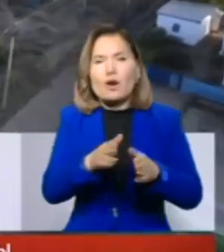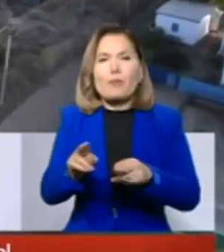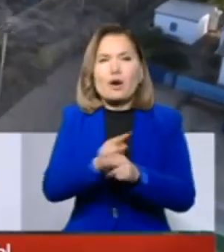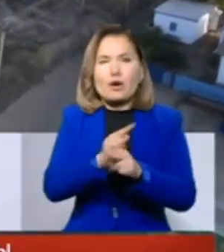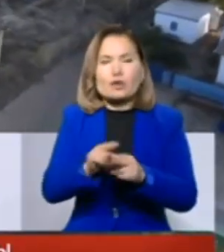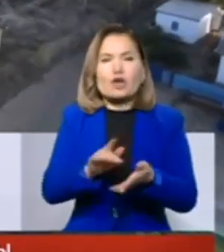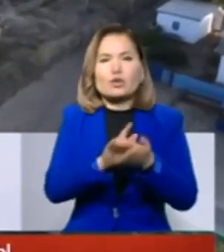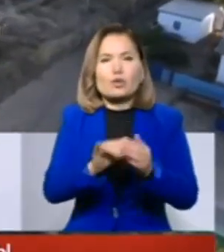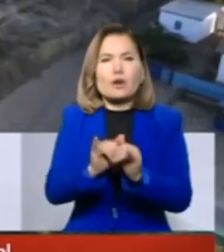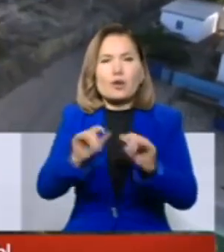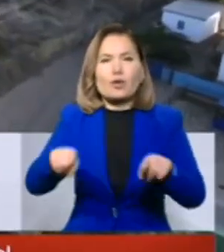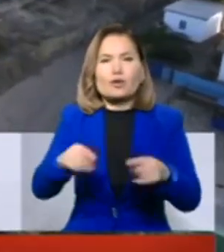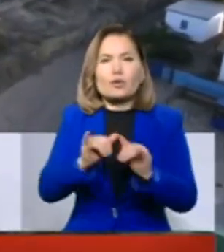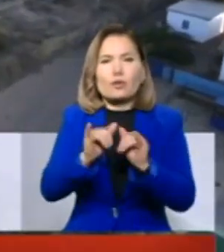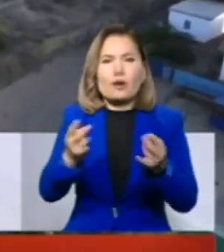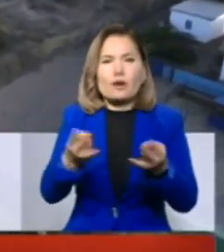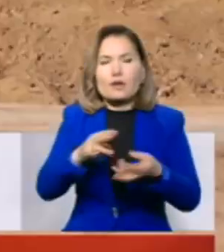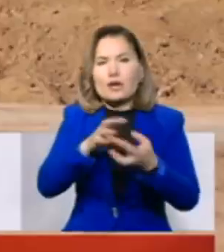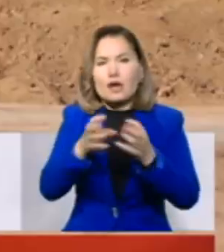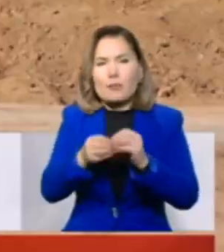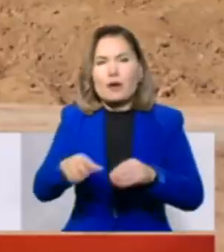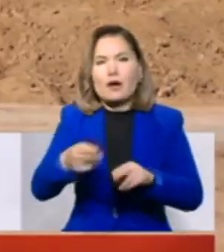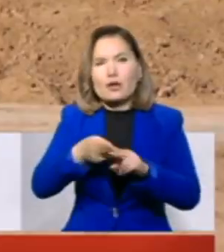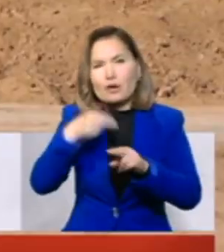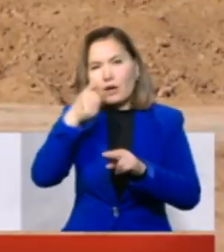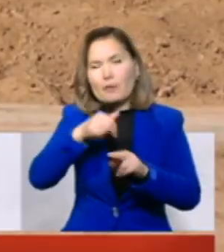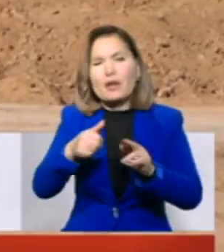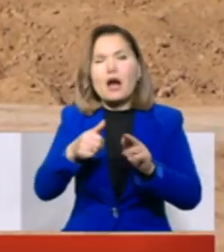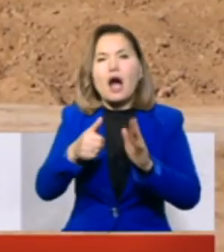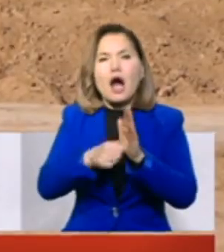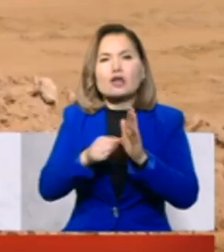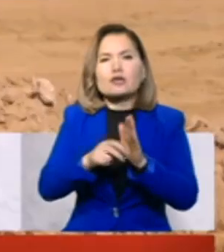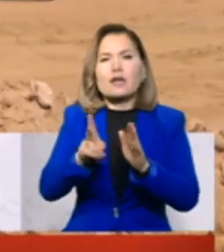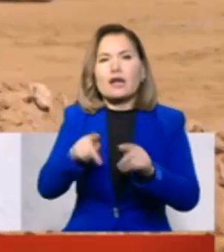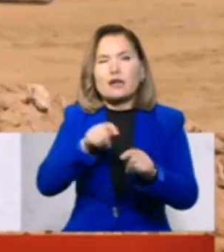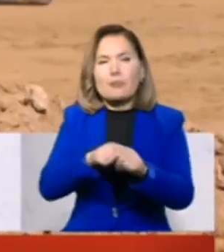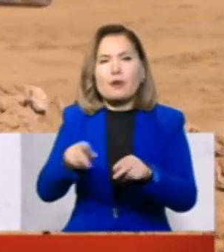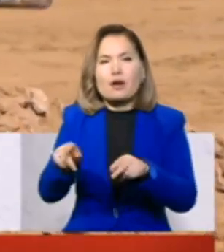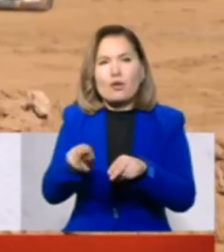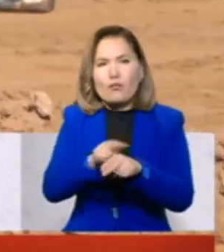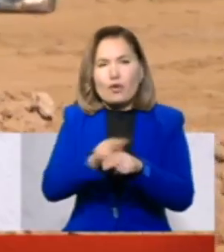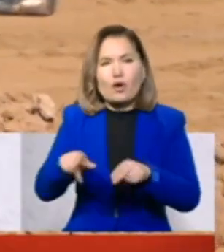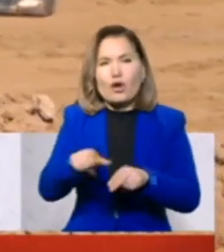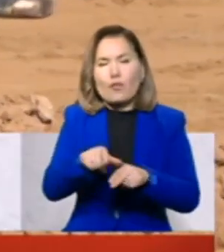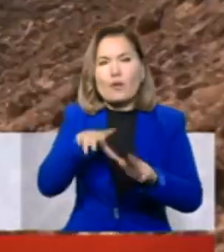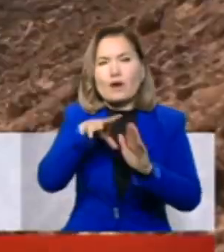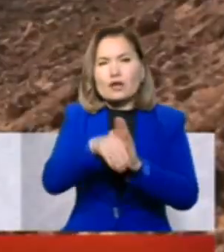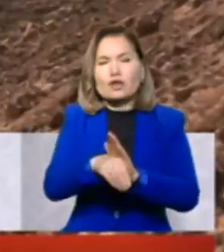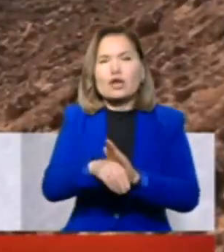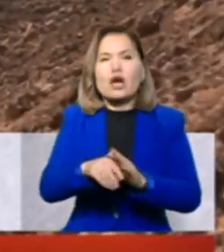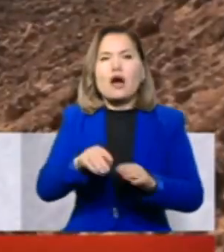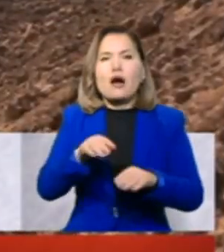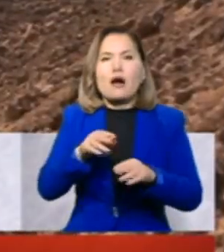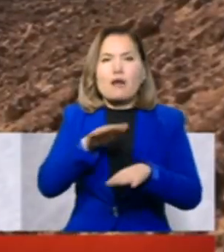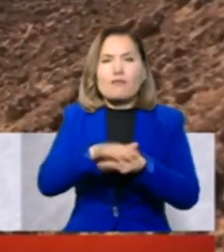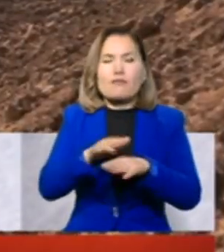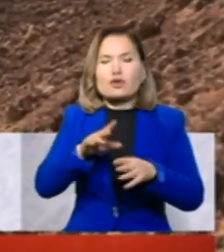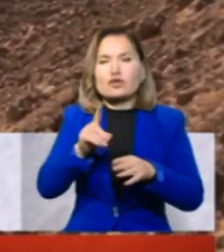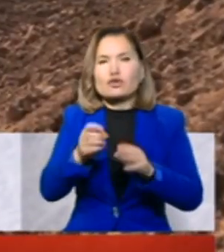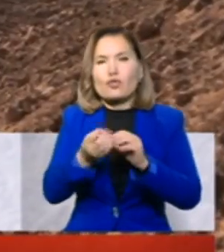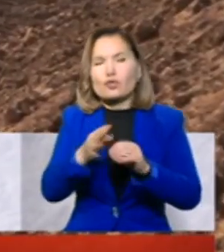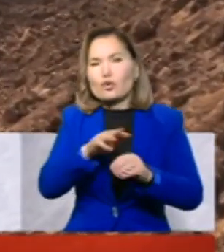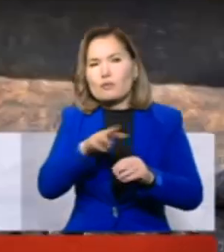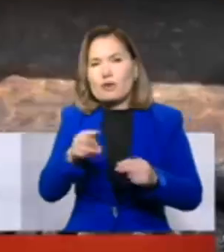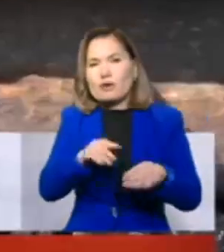де маңызы зор. Жалпы биыл өңірде 600 шақырым жол салынады. Бұл іске қазынадан 114 миллиард теңге қаржы